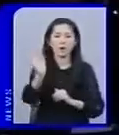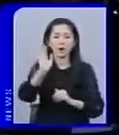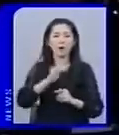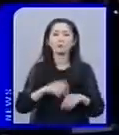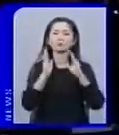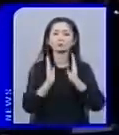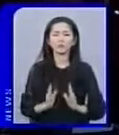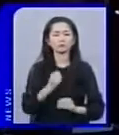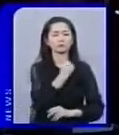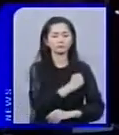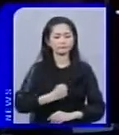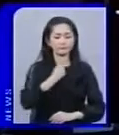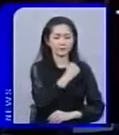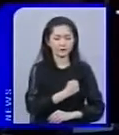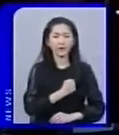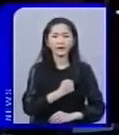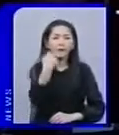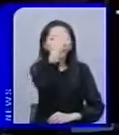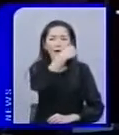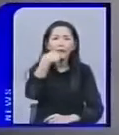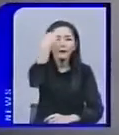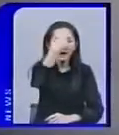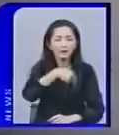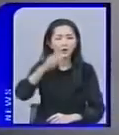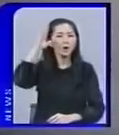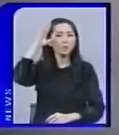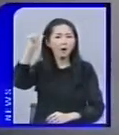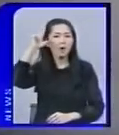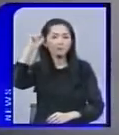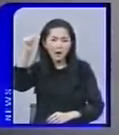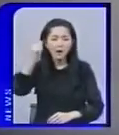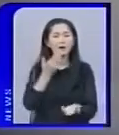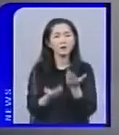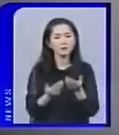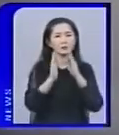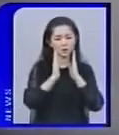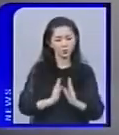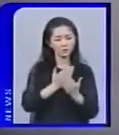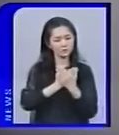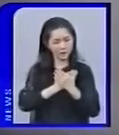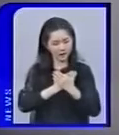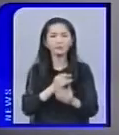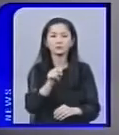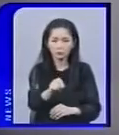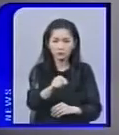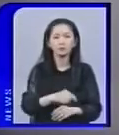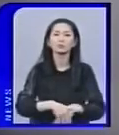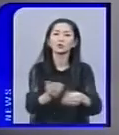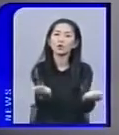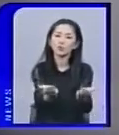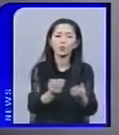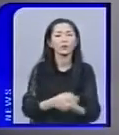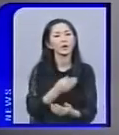จมากที่สุดไม่ใช่ใครที่ไหนนะครับก็คือพ่อแม่หรือว่าคนที่คุณรักนี่แหละครับเขาบอกเสียใจมากนะถ้าลูกเขาติดการพนันนะ